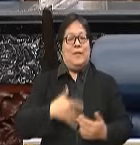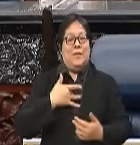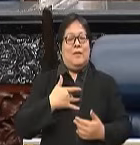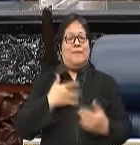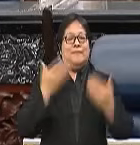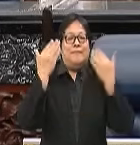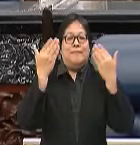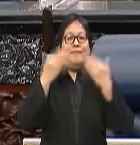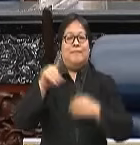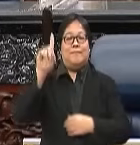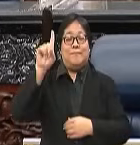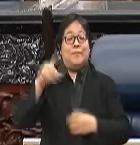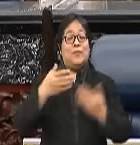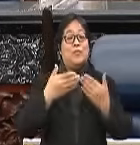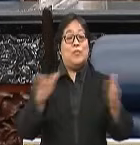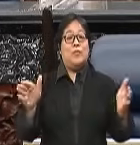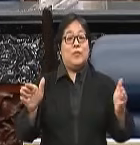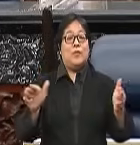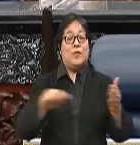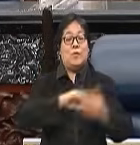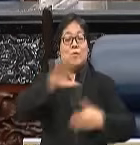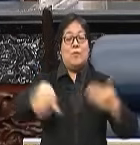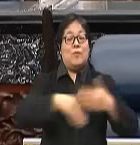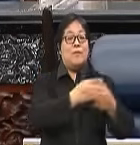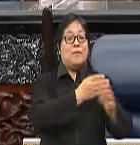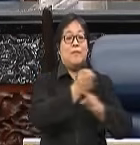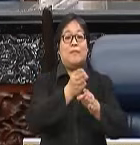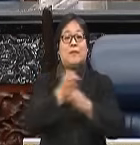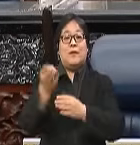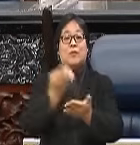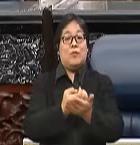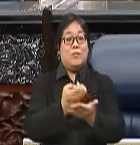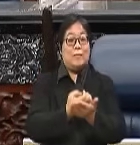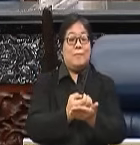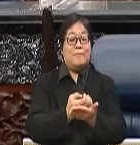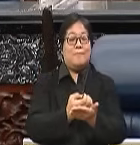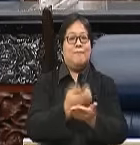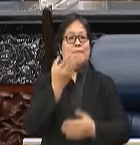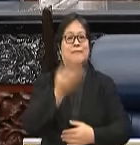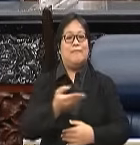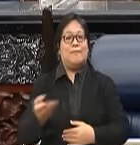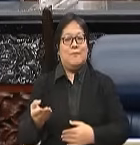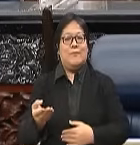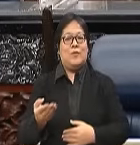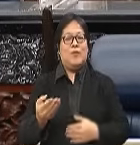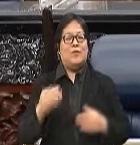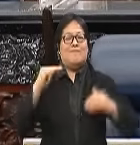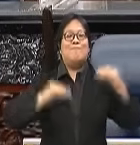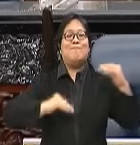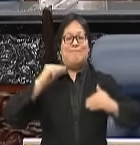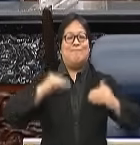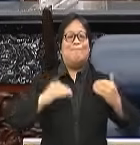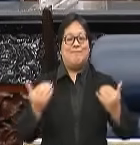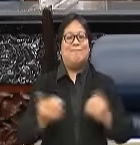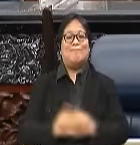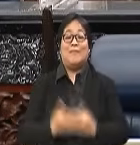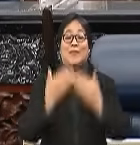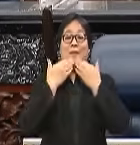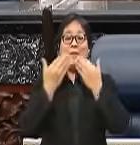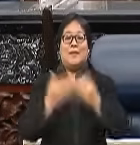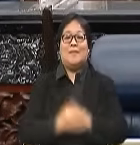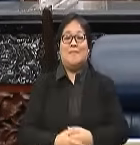Alhamdulillah dengan pembukaan semua sektor ekonomi barang sudah agak stabil dari segi harga